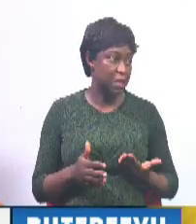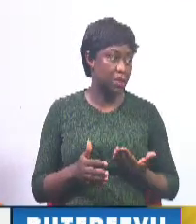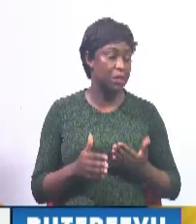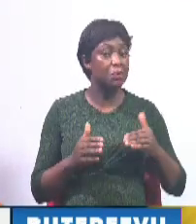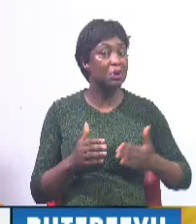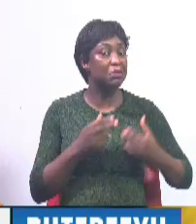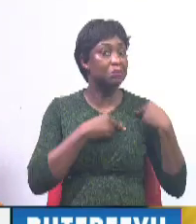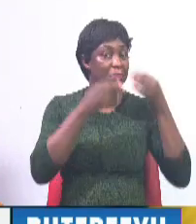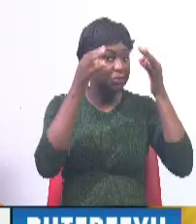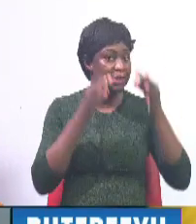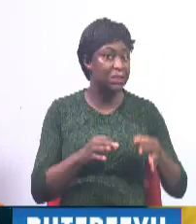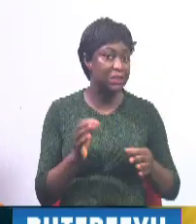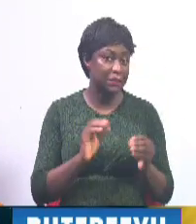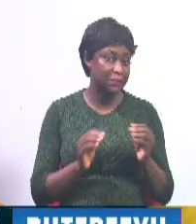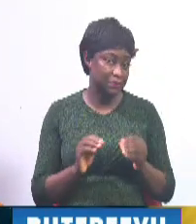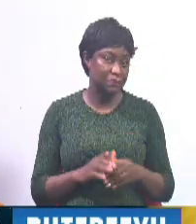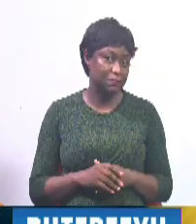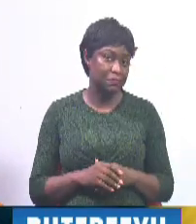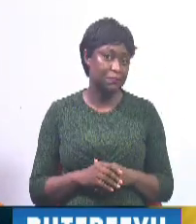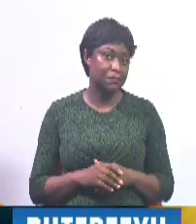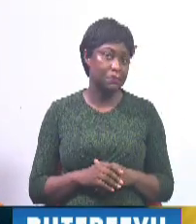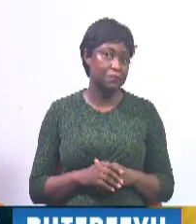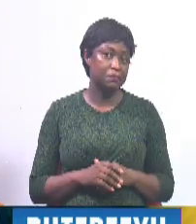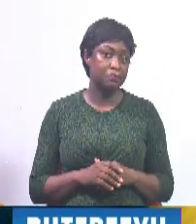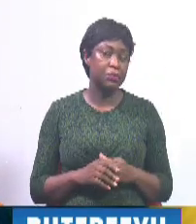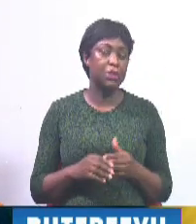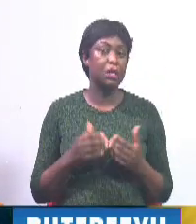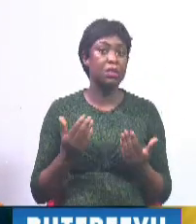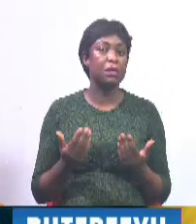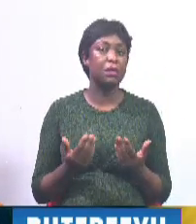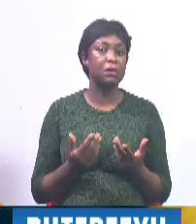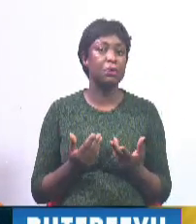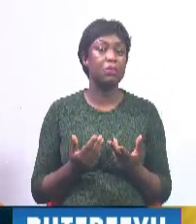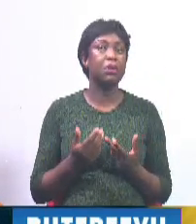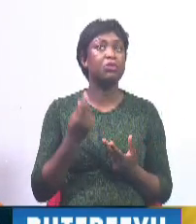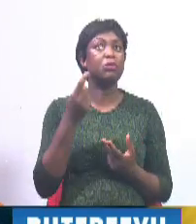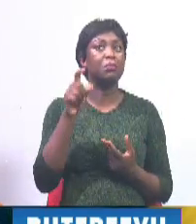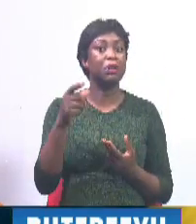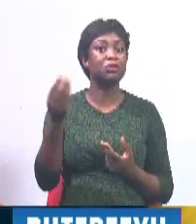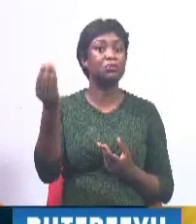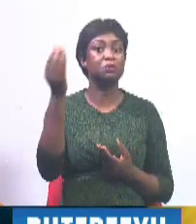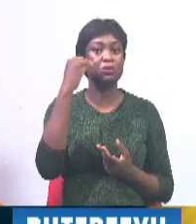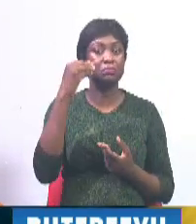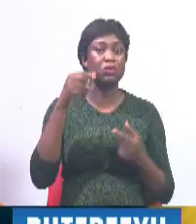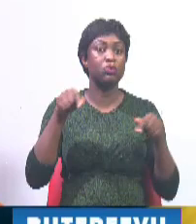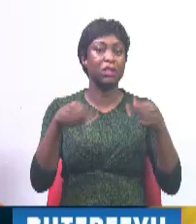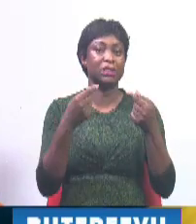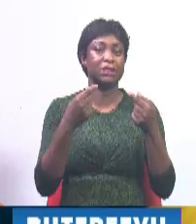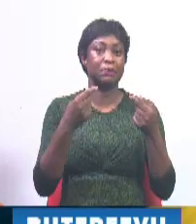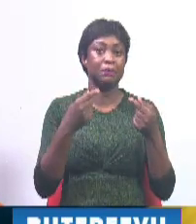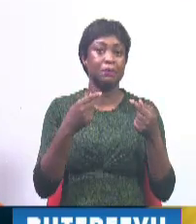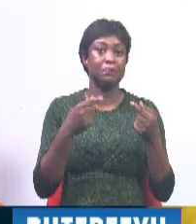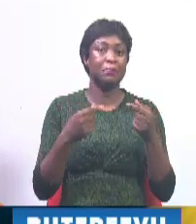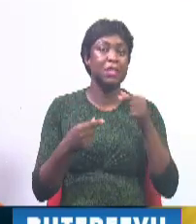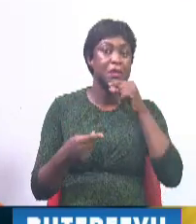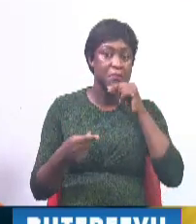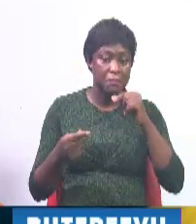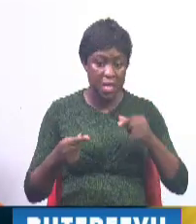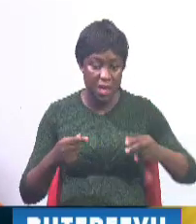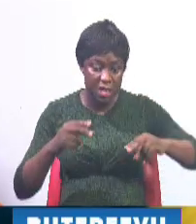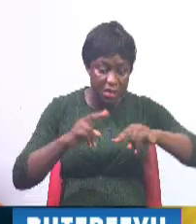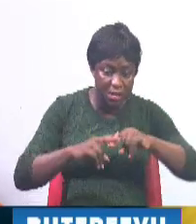kwesalirawo. Nabadde ntunuulira waliwo yampereza aka WhatsApp message kwabaddeko ekifaananyi nga omwami ali mu kulya